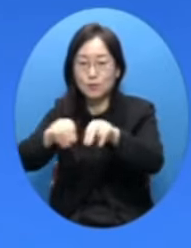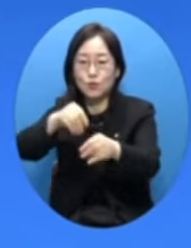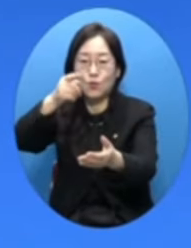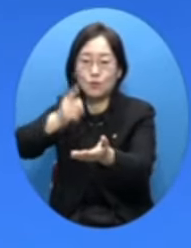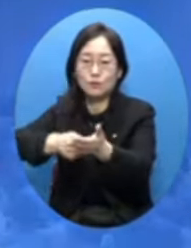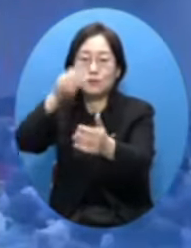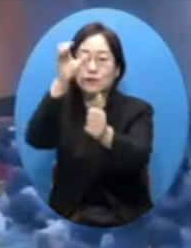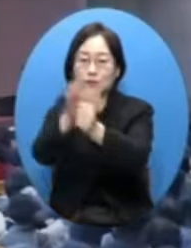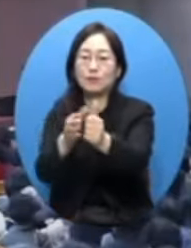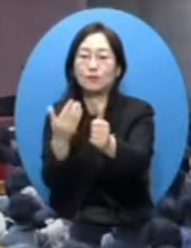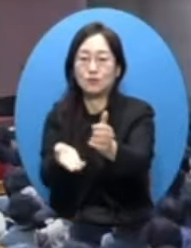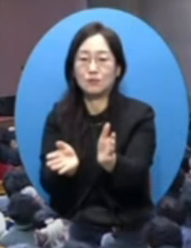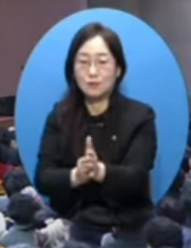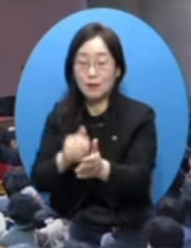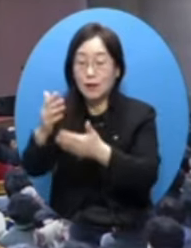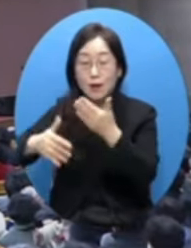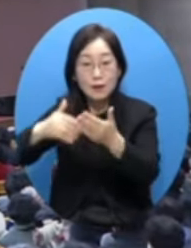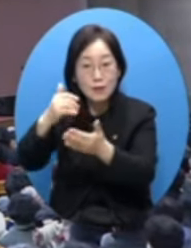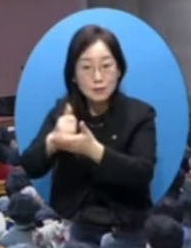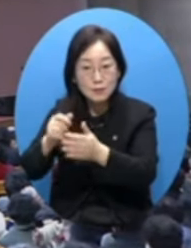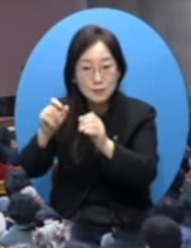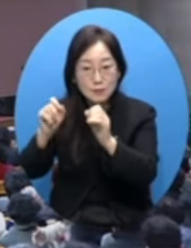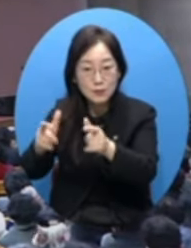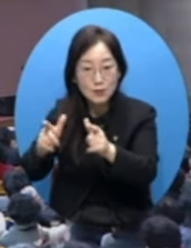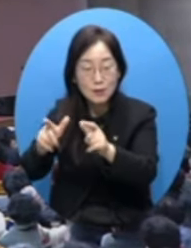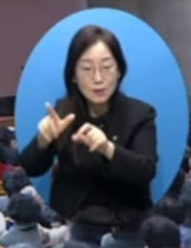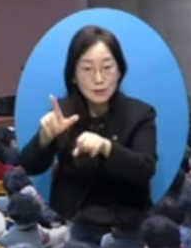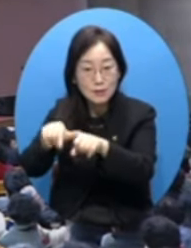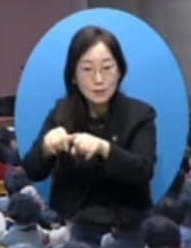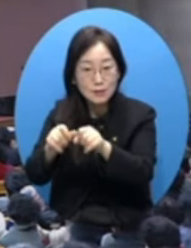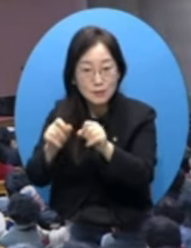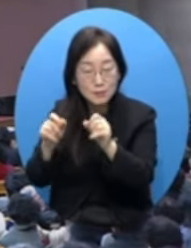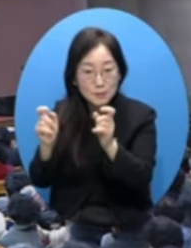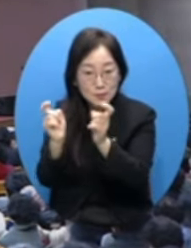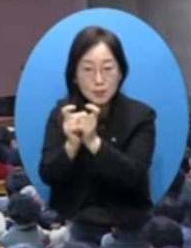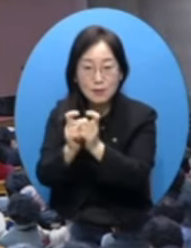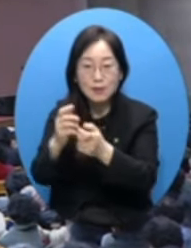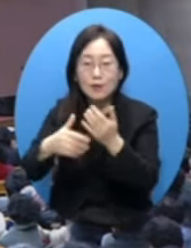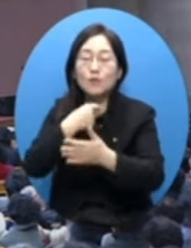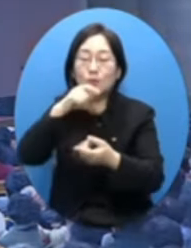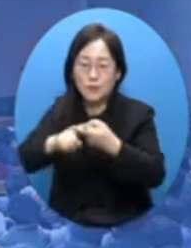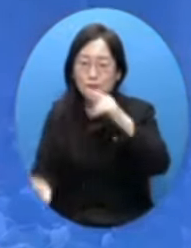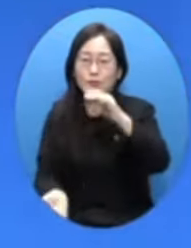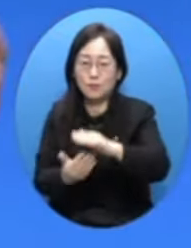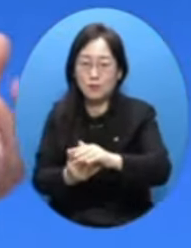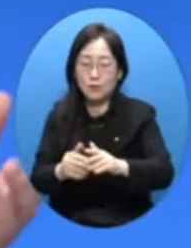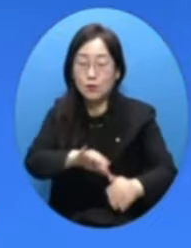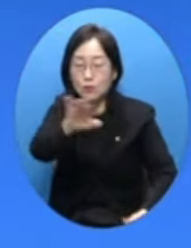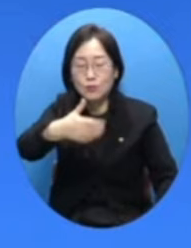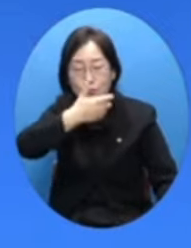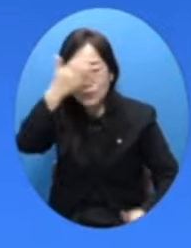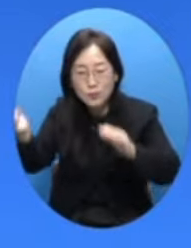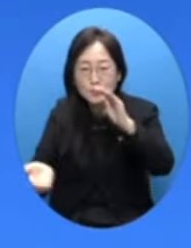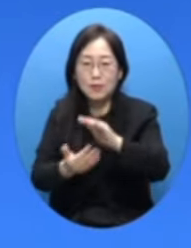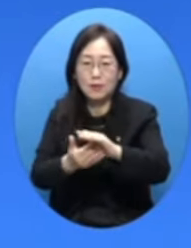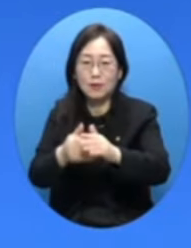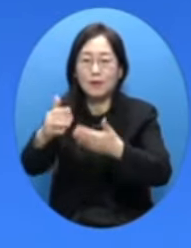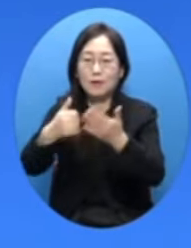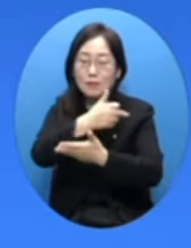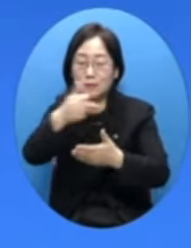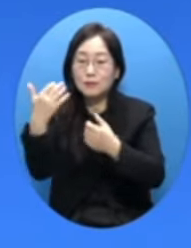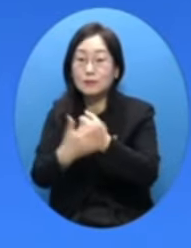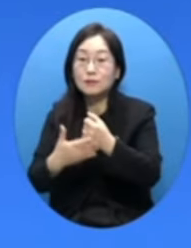애굽의 총리로 세워주신 것입니다. 하나님께서 하나님의 때에 하나님의 뜻을 이루어서 우리의 꿈이 이루어지게 하시고 하나님의 큰